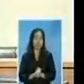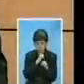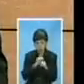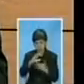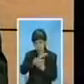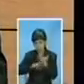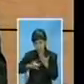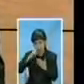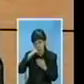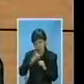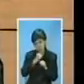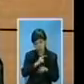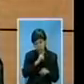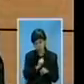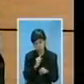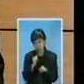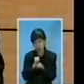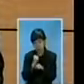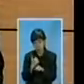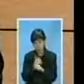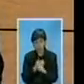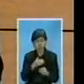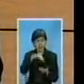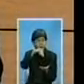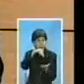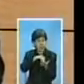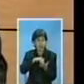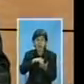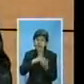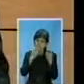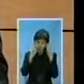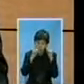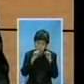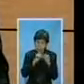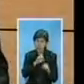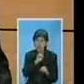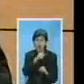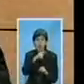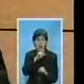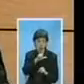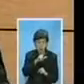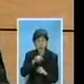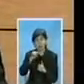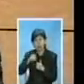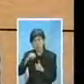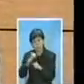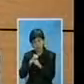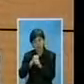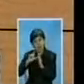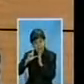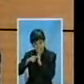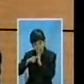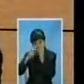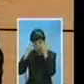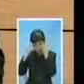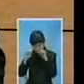นเงินกว่า 120,000 ล้านบาทซึ่งการอภิปรายของคณะกรรมาธิการเสียงข้างน้อยและส.ส.ฝ่ายค้านที่พยายามชี้ให้เห็นว่าการ